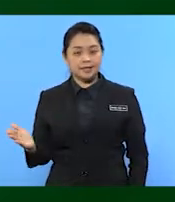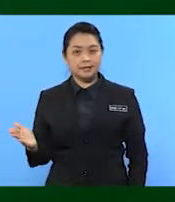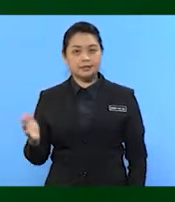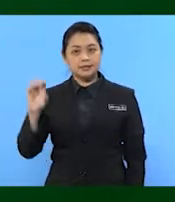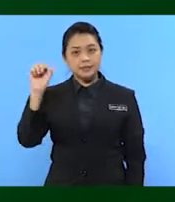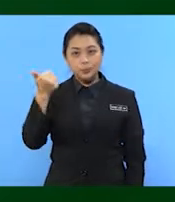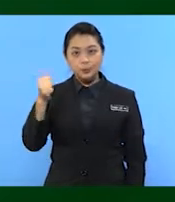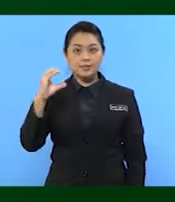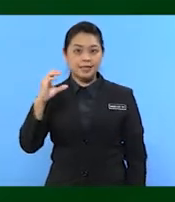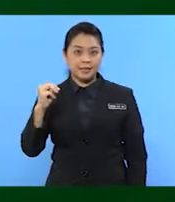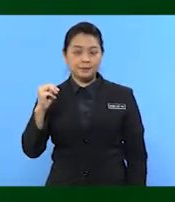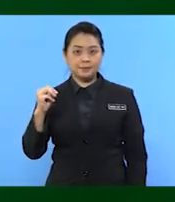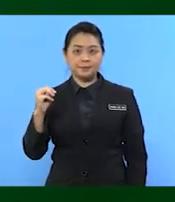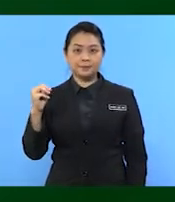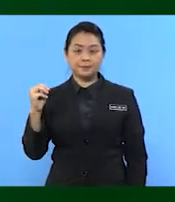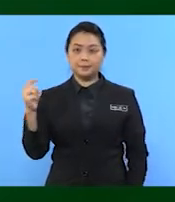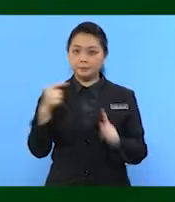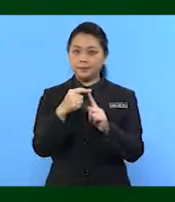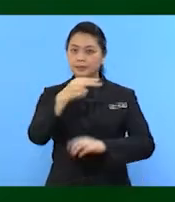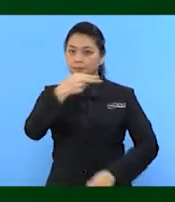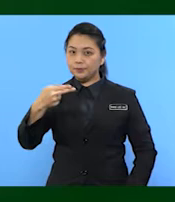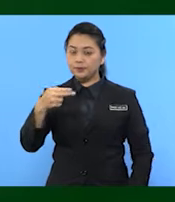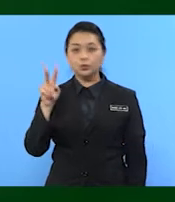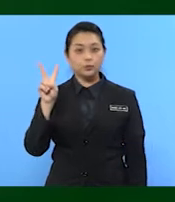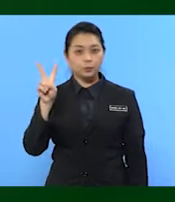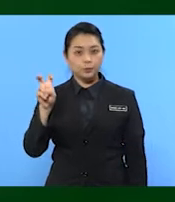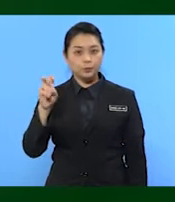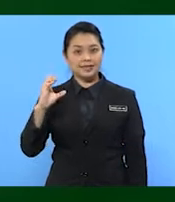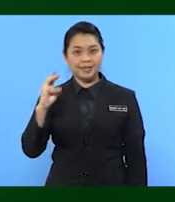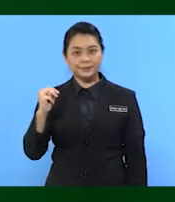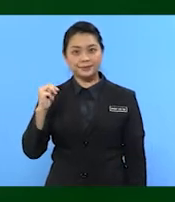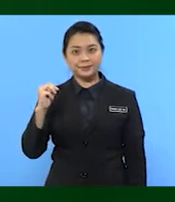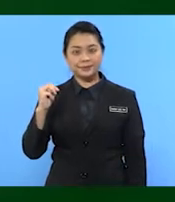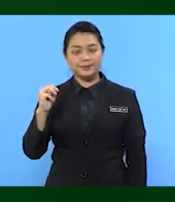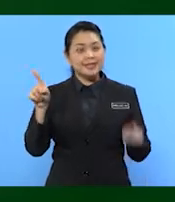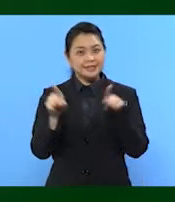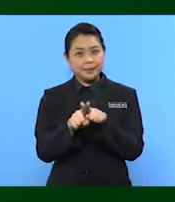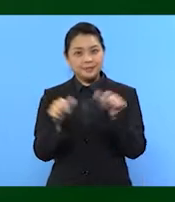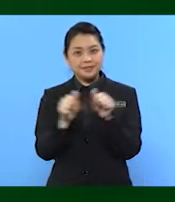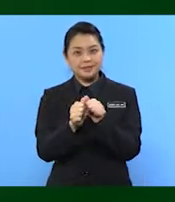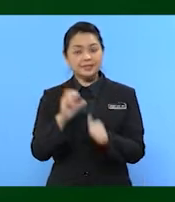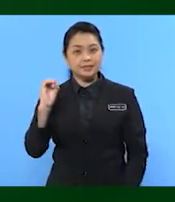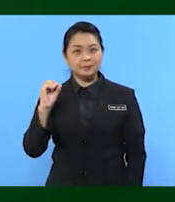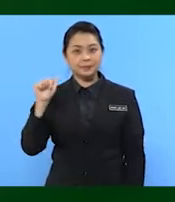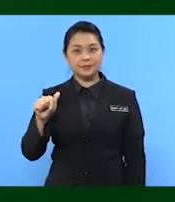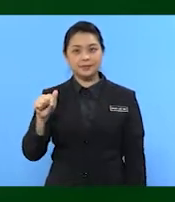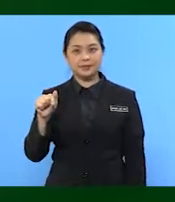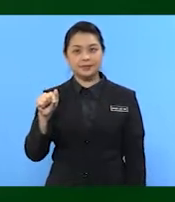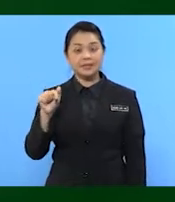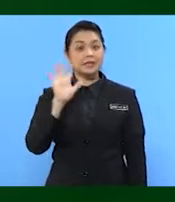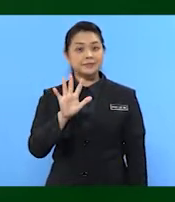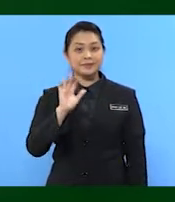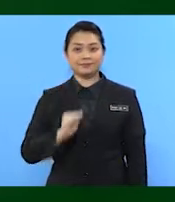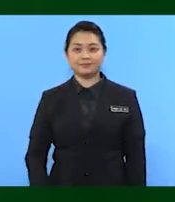10 cm kepada panjang hipotenus 20 cm. Sama dengan sifar